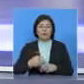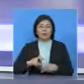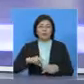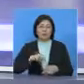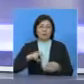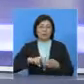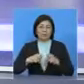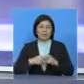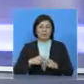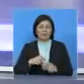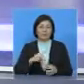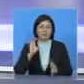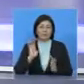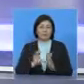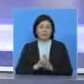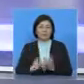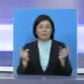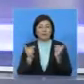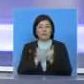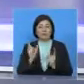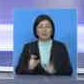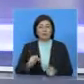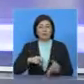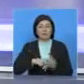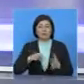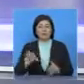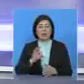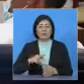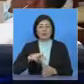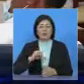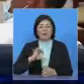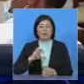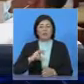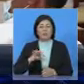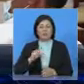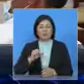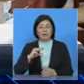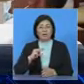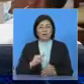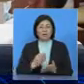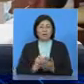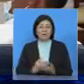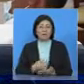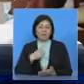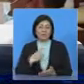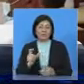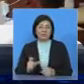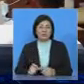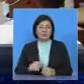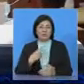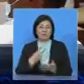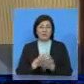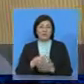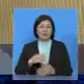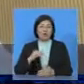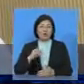были озвучены в ходе личного приема граждан секретарем областного маслихата Мангельды Нугманова. От имени жителей обратились